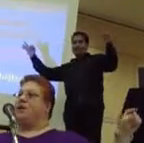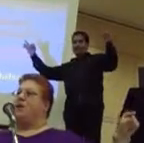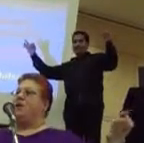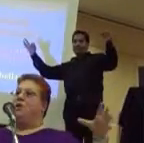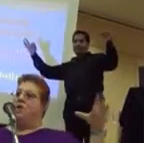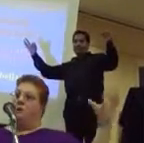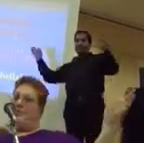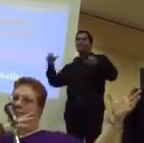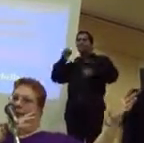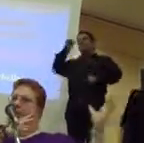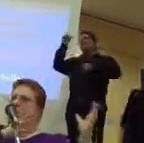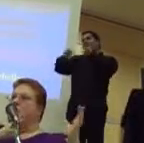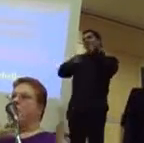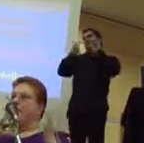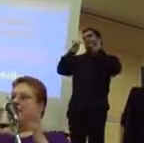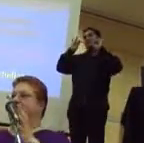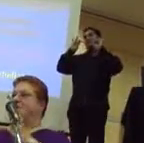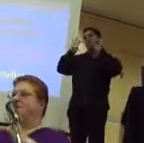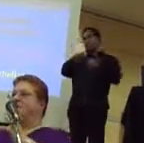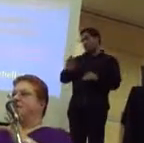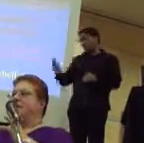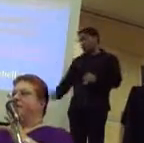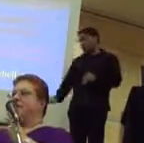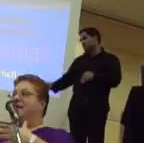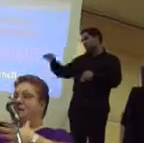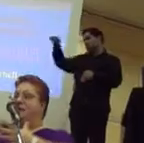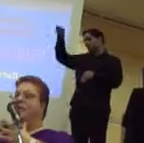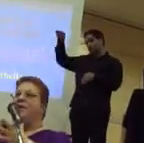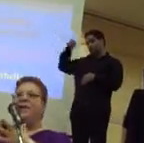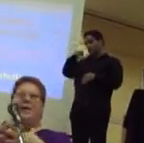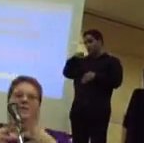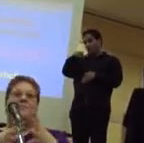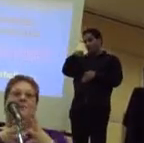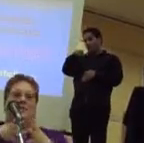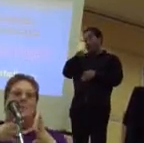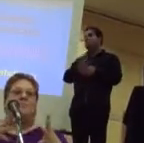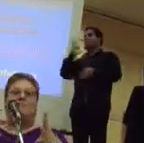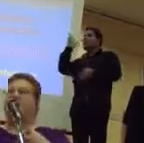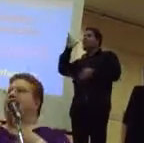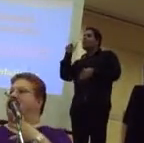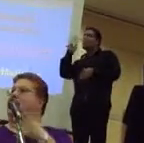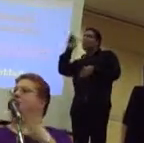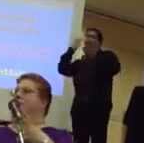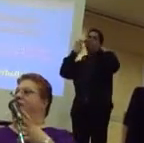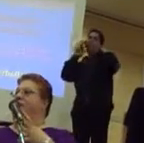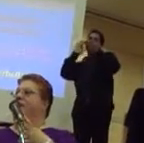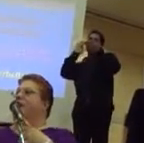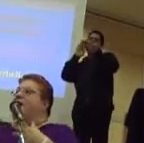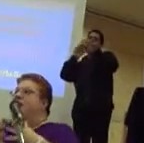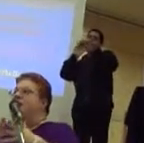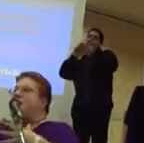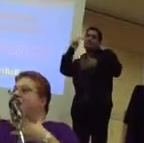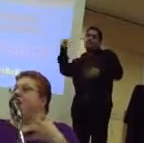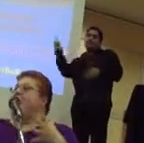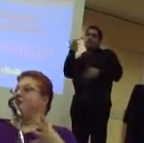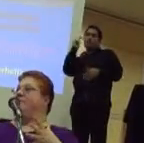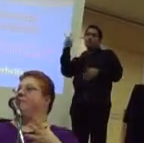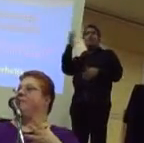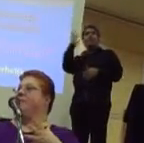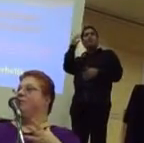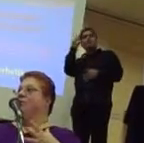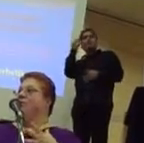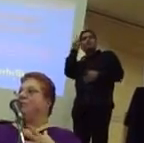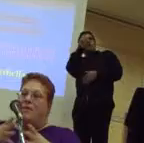αλλάξει όμως είναι ότι μεγαλώνοντας και ερχόμενοι κάθε μέρα σε επαφή με την κοινωνία, μαθαίνω